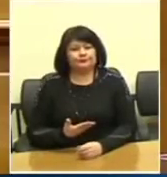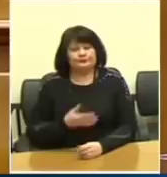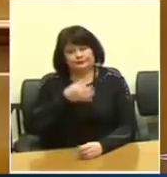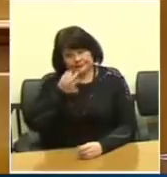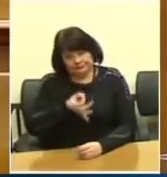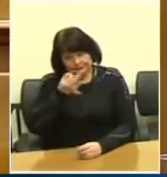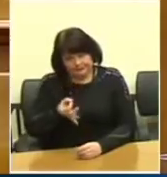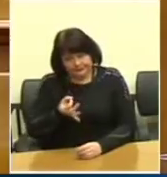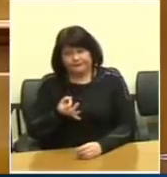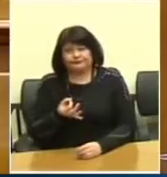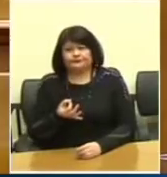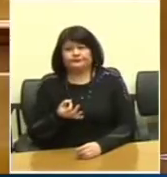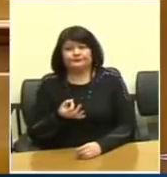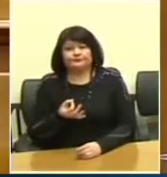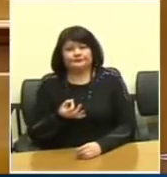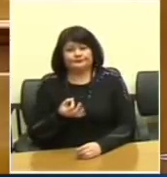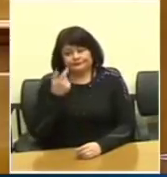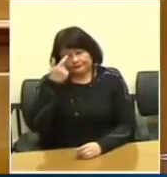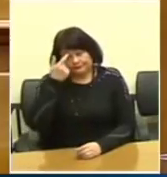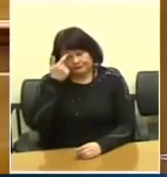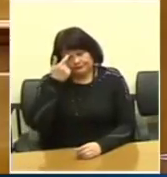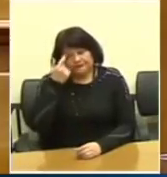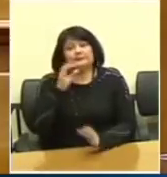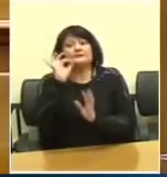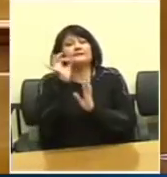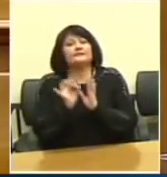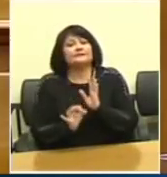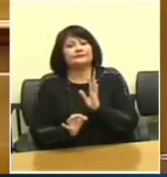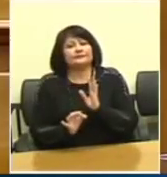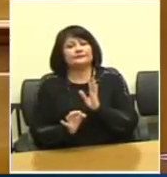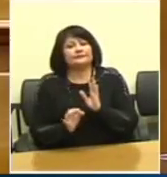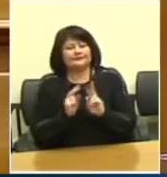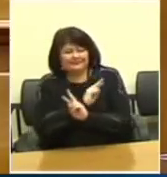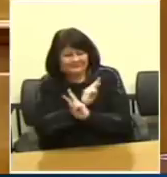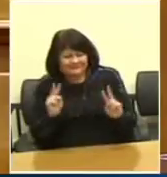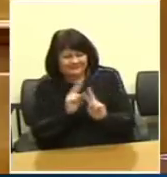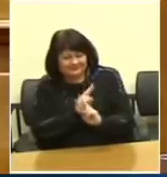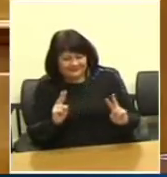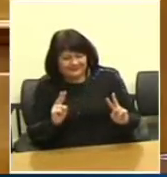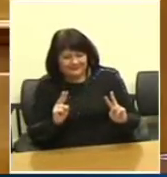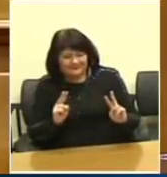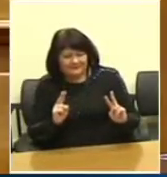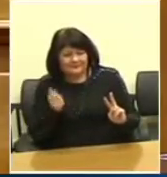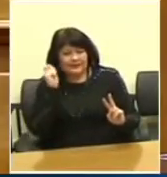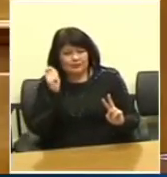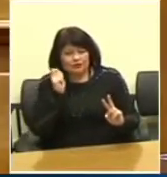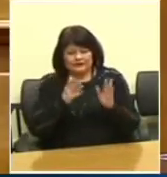λέγοντας ότι τα σημεία στα οποία γίνονται απόλυτα σαφείς οι πολιτικές διαχωριστικές